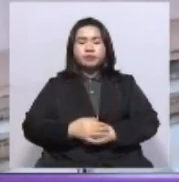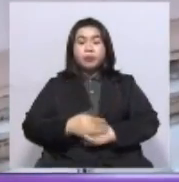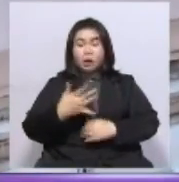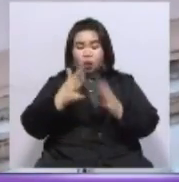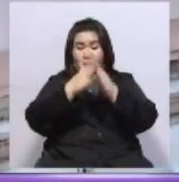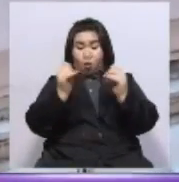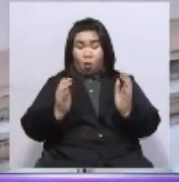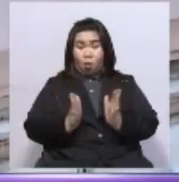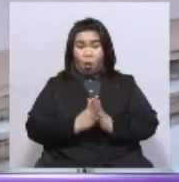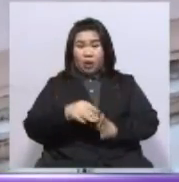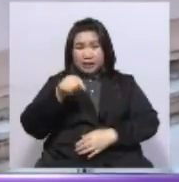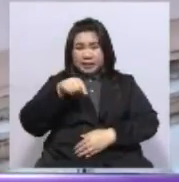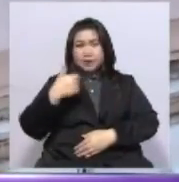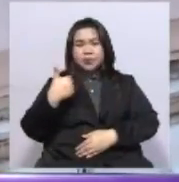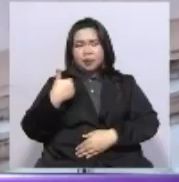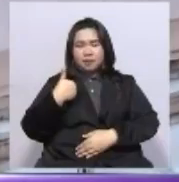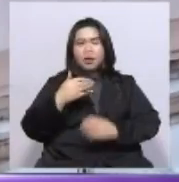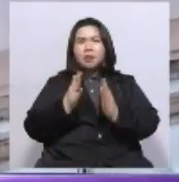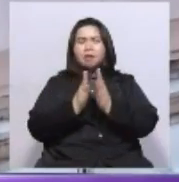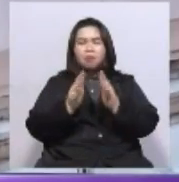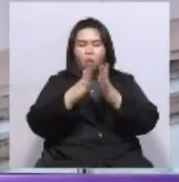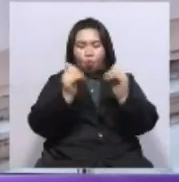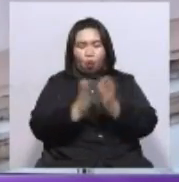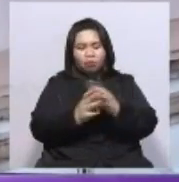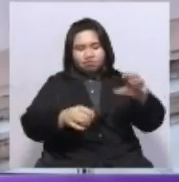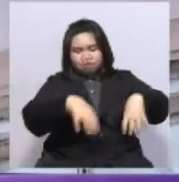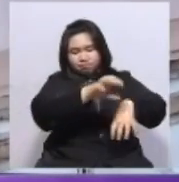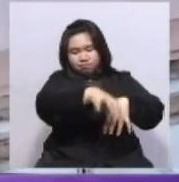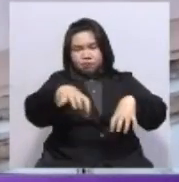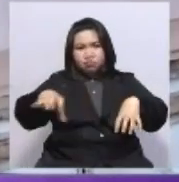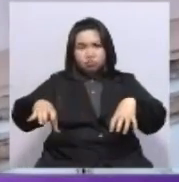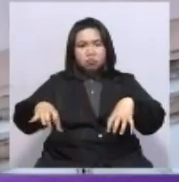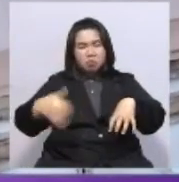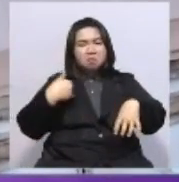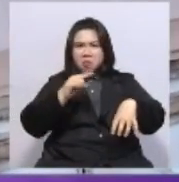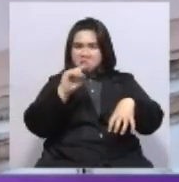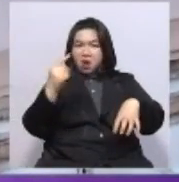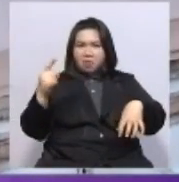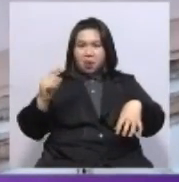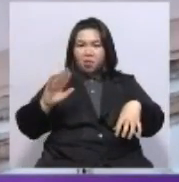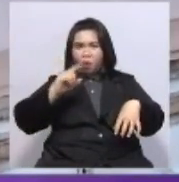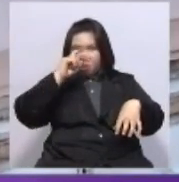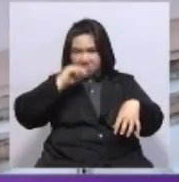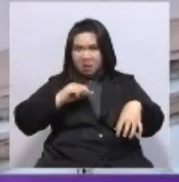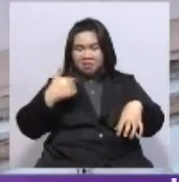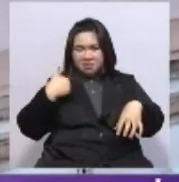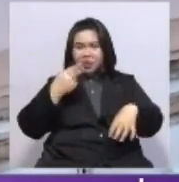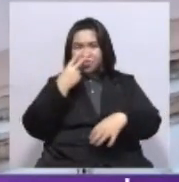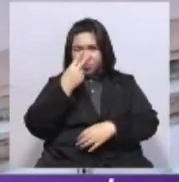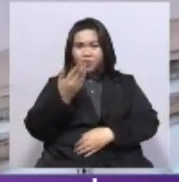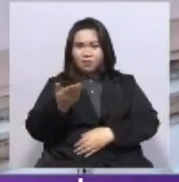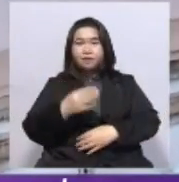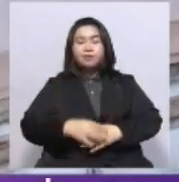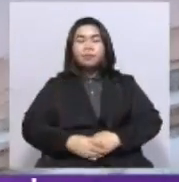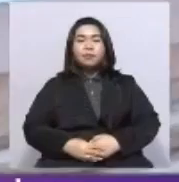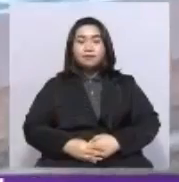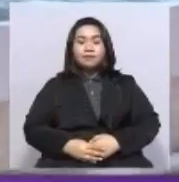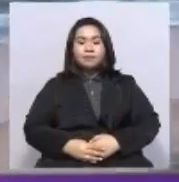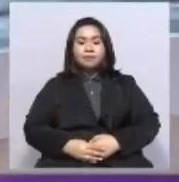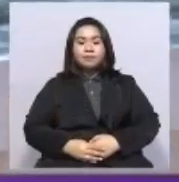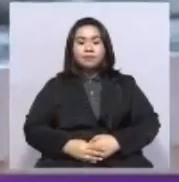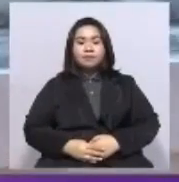ายในวัดขุนอินทประมูลนะครับก็ยังมีพระอุโบสถที่ถือว่ามีความทันสมัยที่สุดในประเทศไทยอีกด้วยนะครับเดี๋ยวเราเข้าไปดูกันครับ